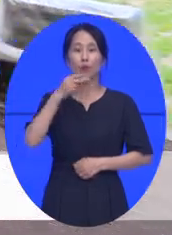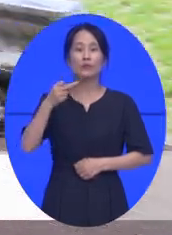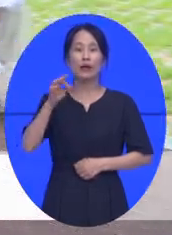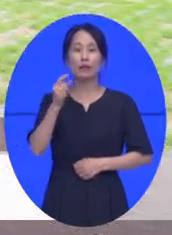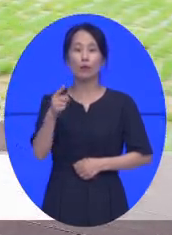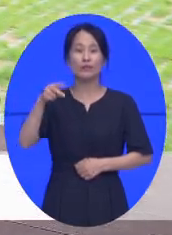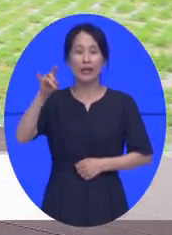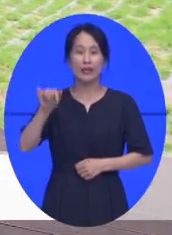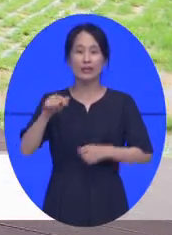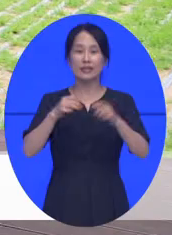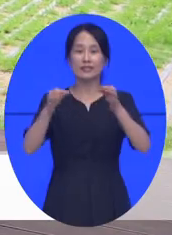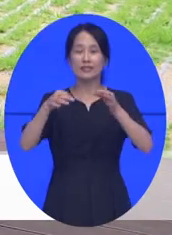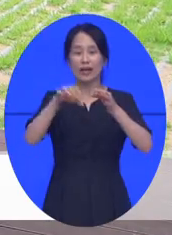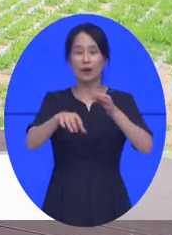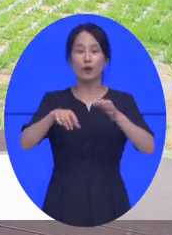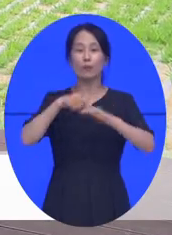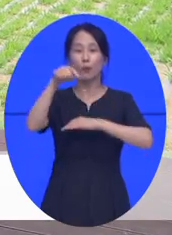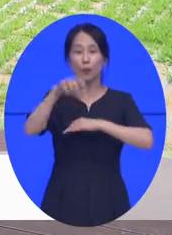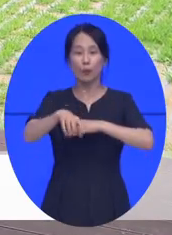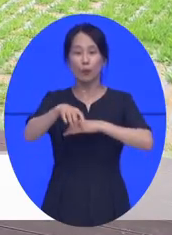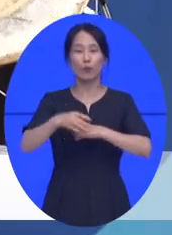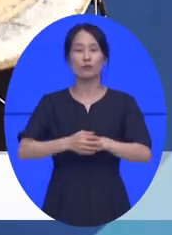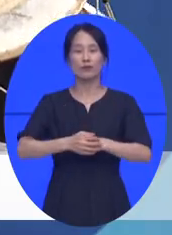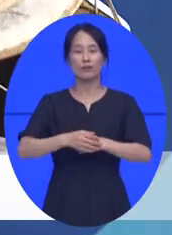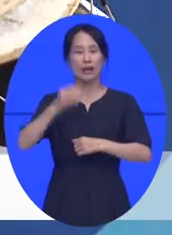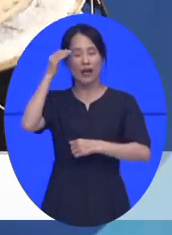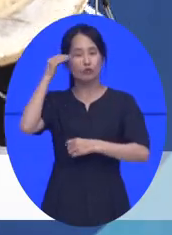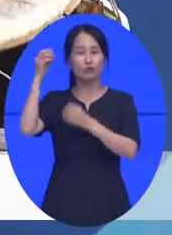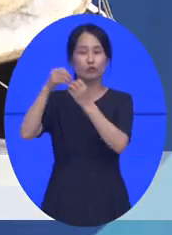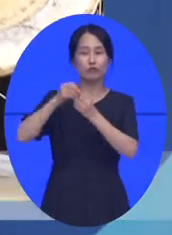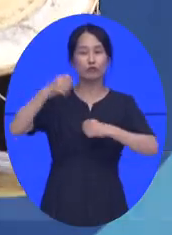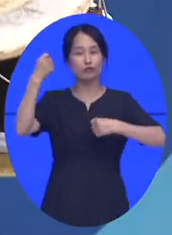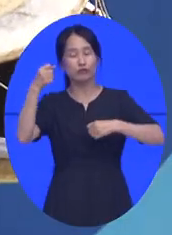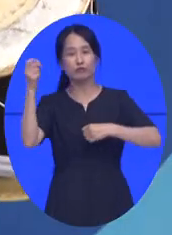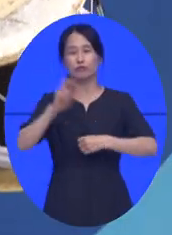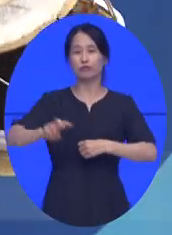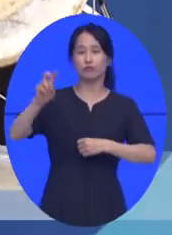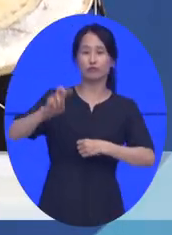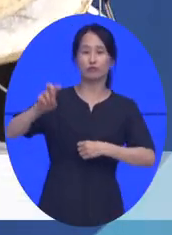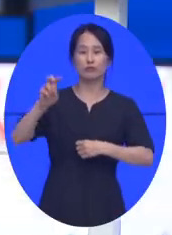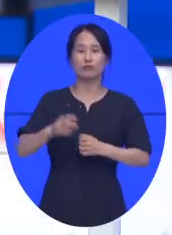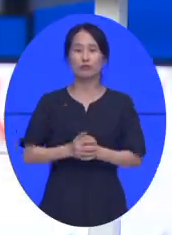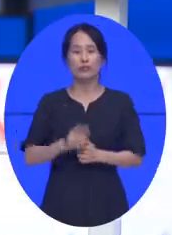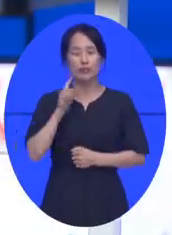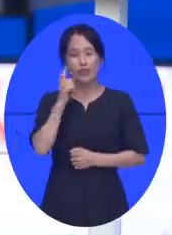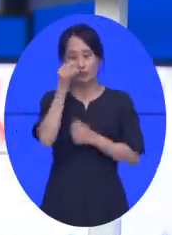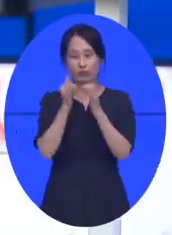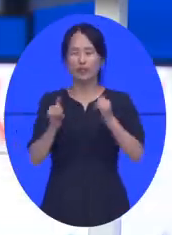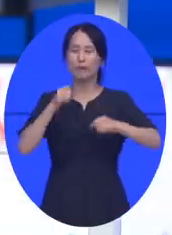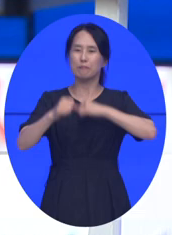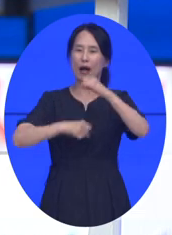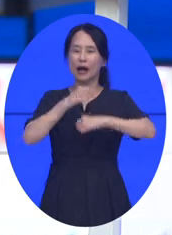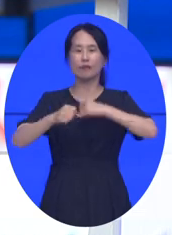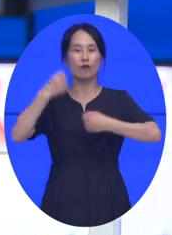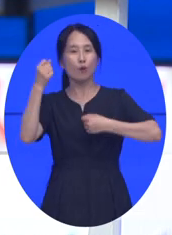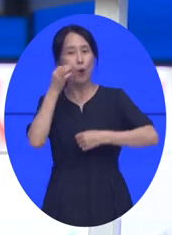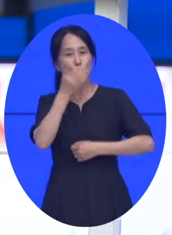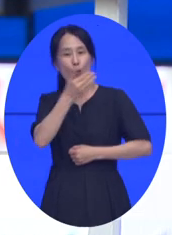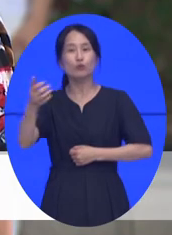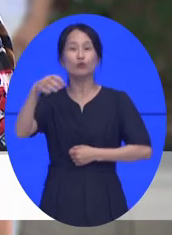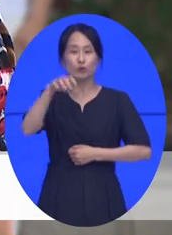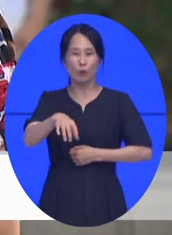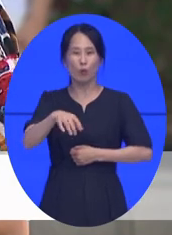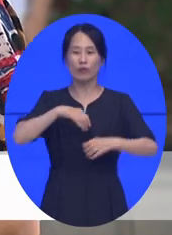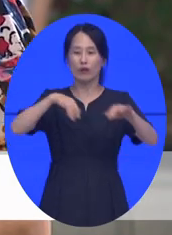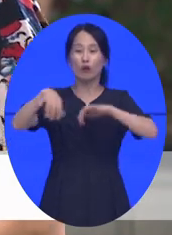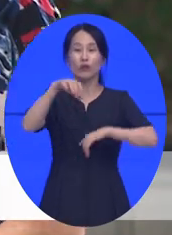오산 오색시장 야외 무대 한가운데 펼쳐진 신명나는 우리 가락과 춤사위. 예술인들이 마음껏 공연할 기회의 장,